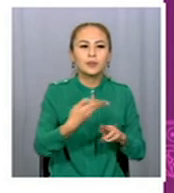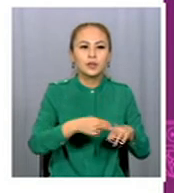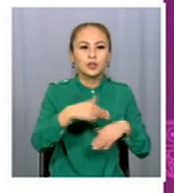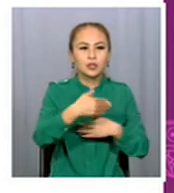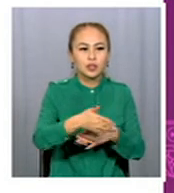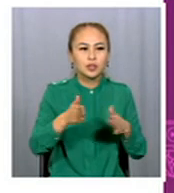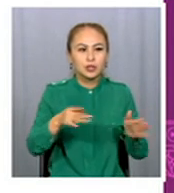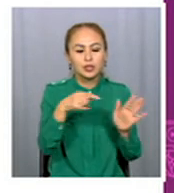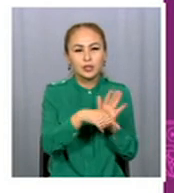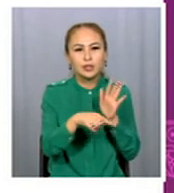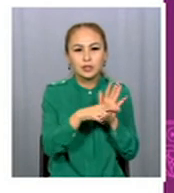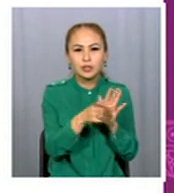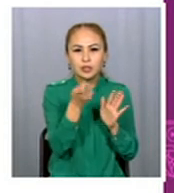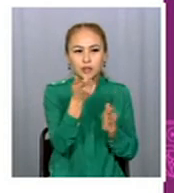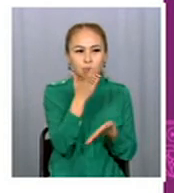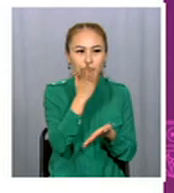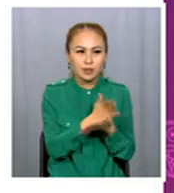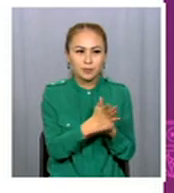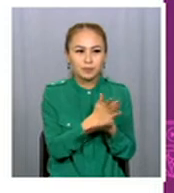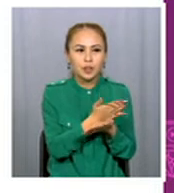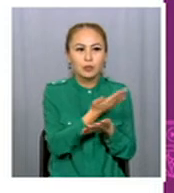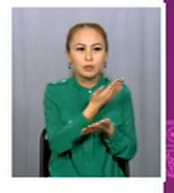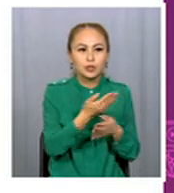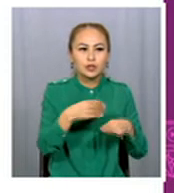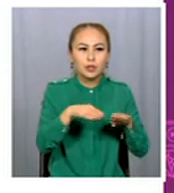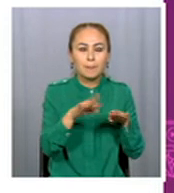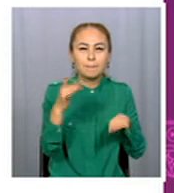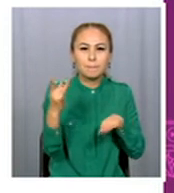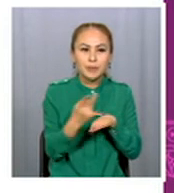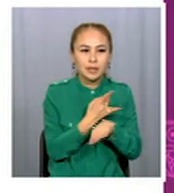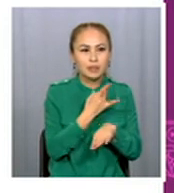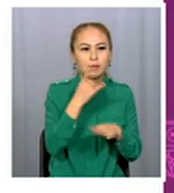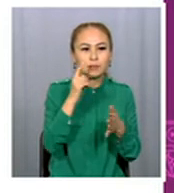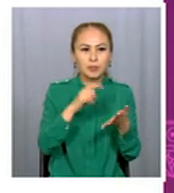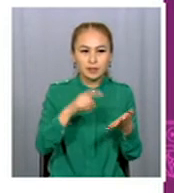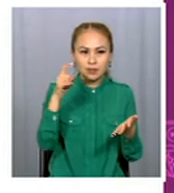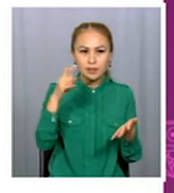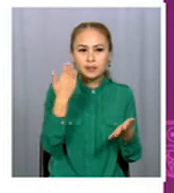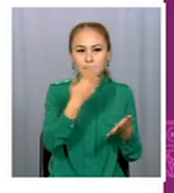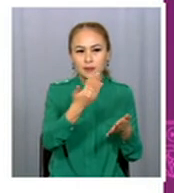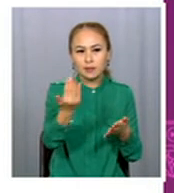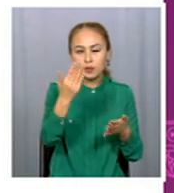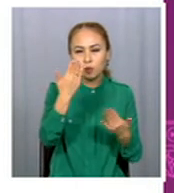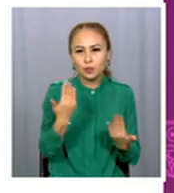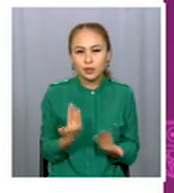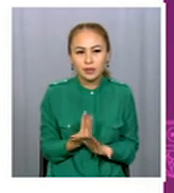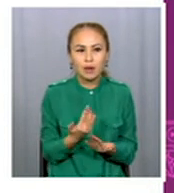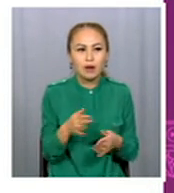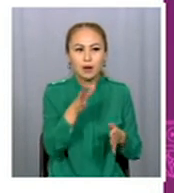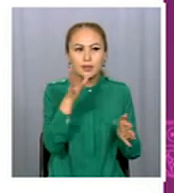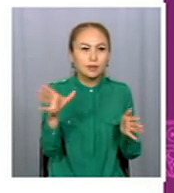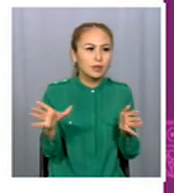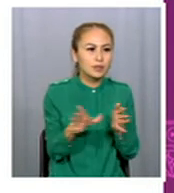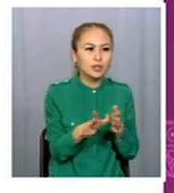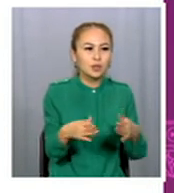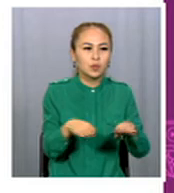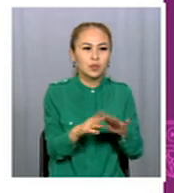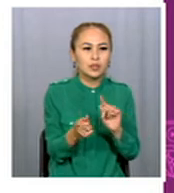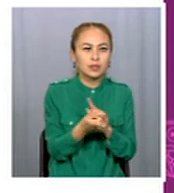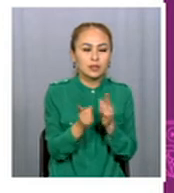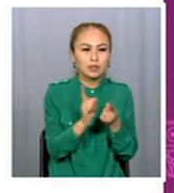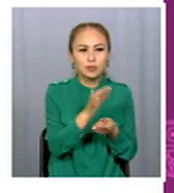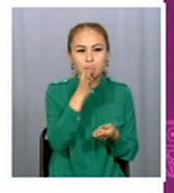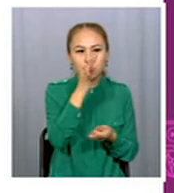ішінде кішкене тетікше бар. Бұл тетікшені бір рет бассаң, сенің өміріңді қас қағым сәтте